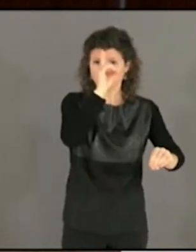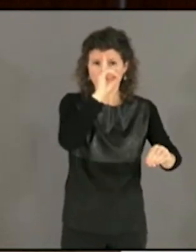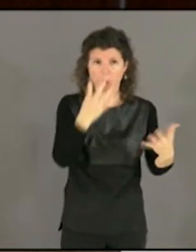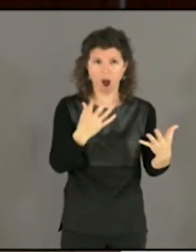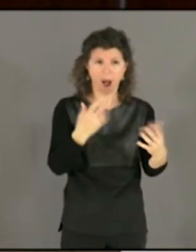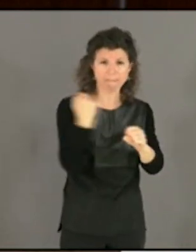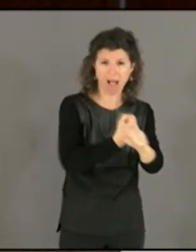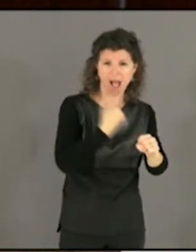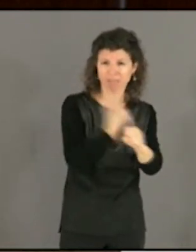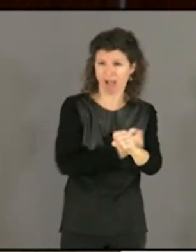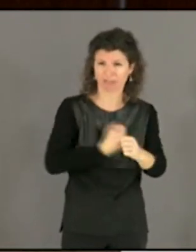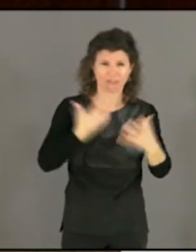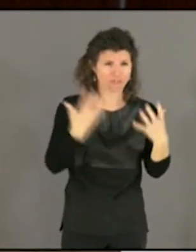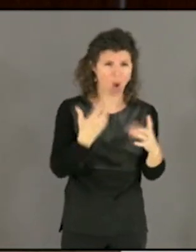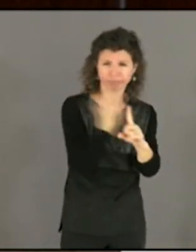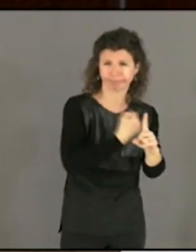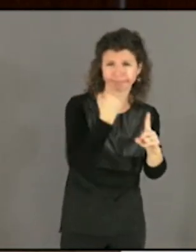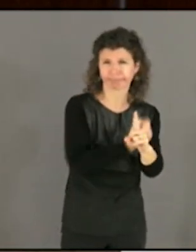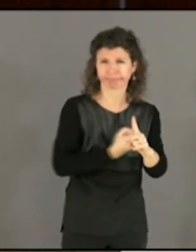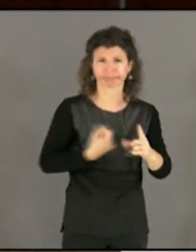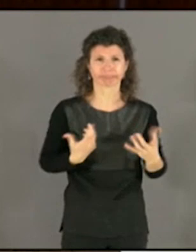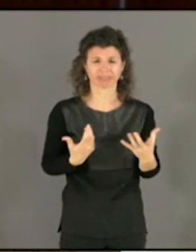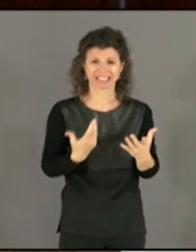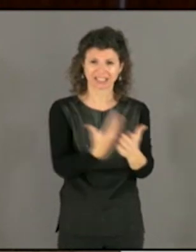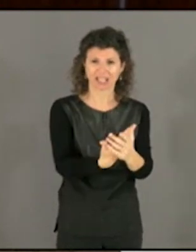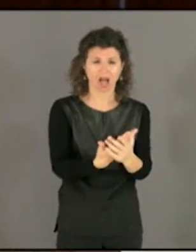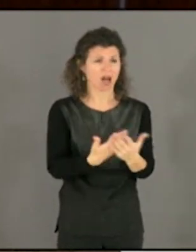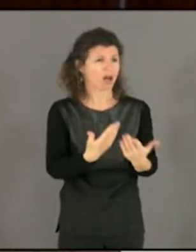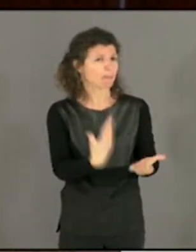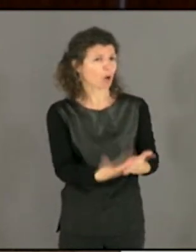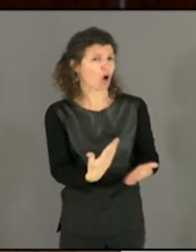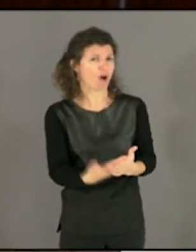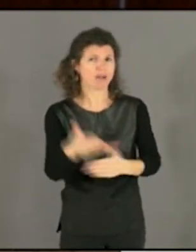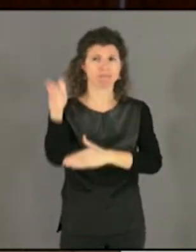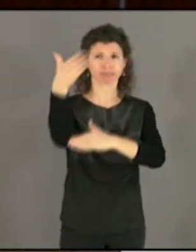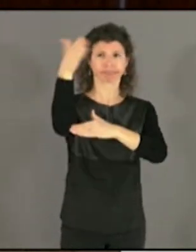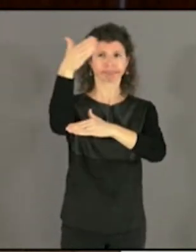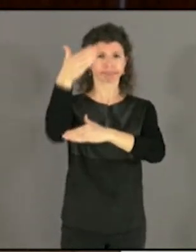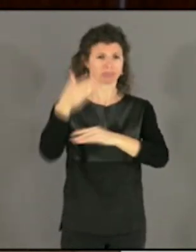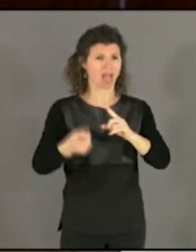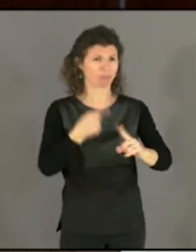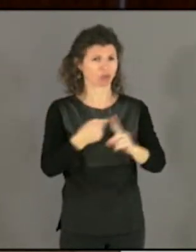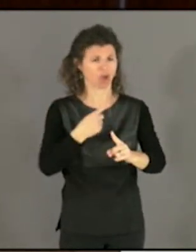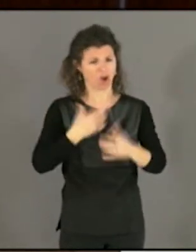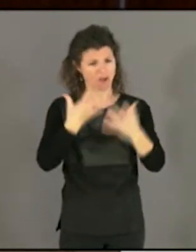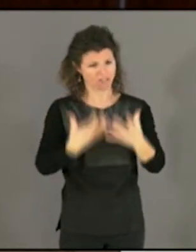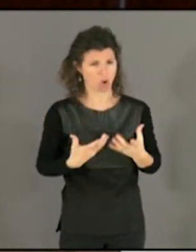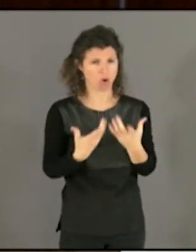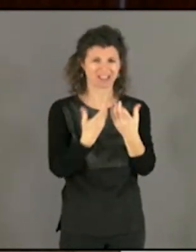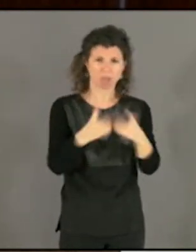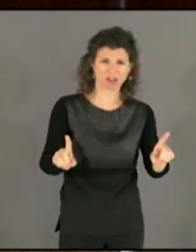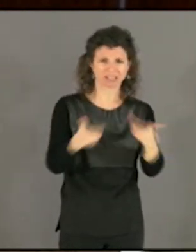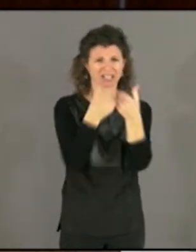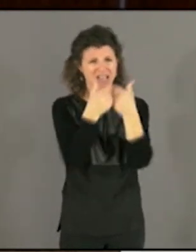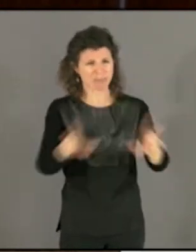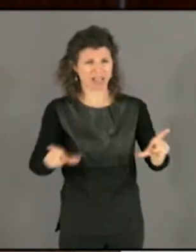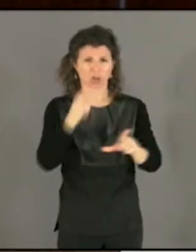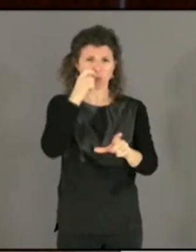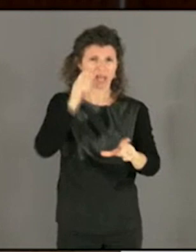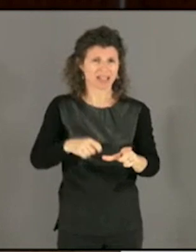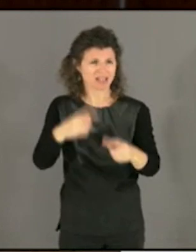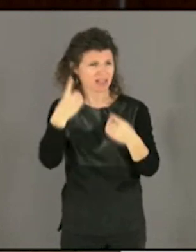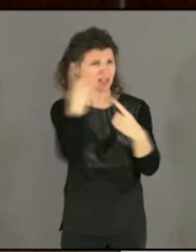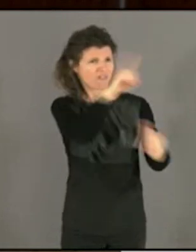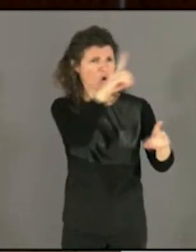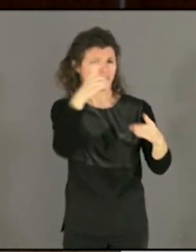de patriotisme et de volonté de défendre l'intégrité et la souveraineté et la liberté ukrainienne. Alors, à tout ça, il faut